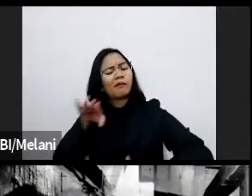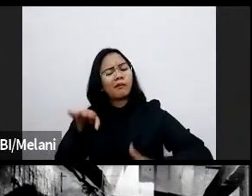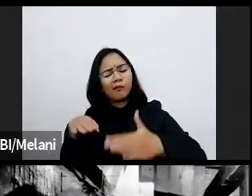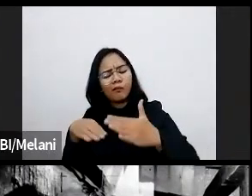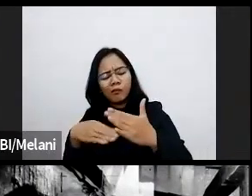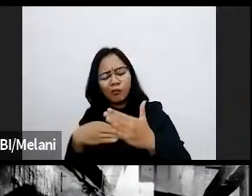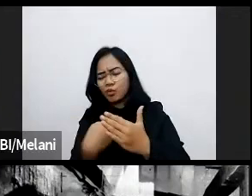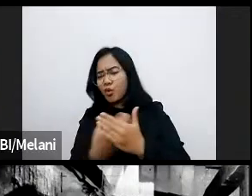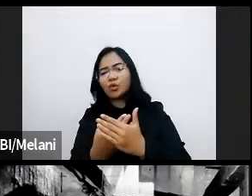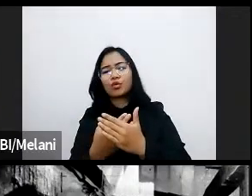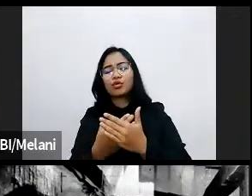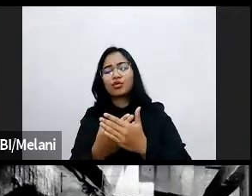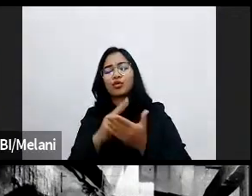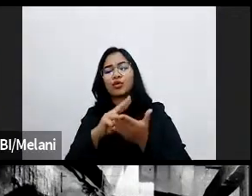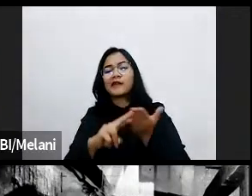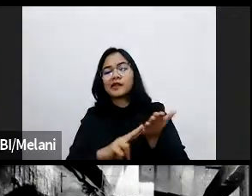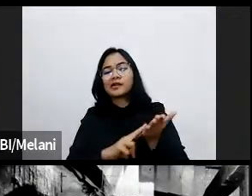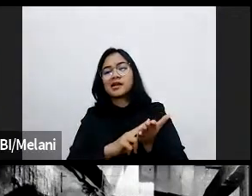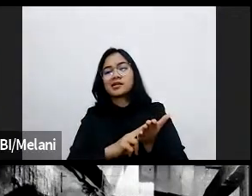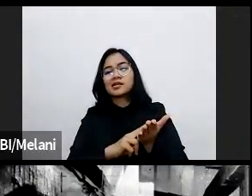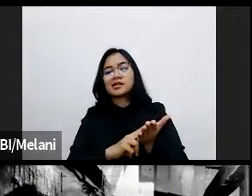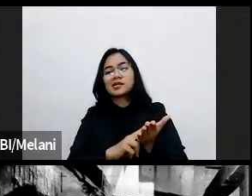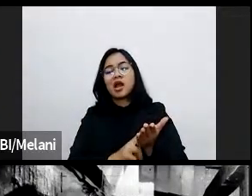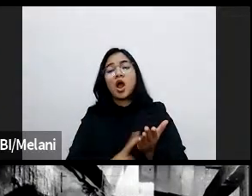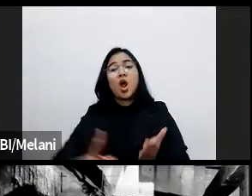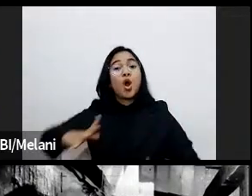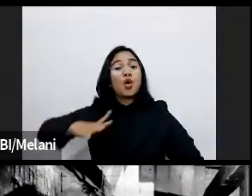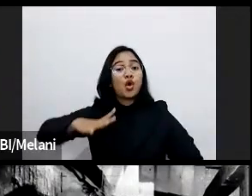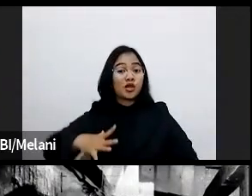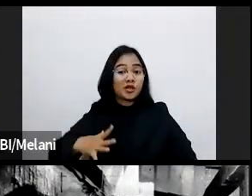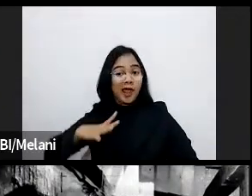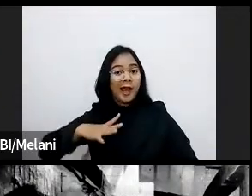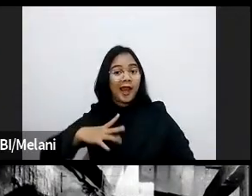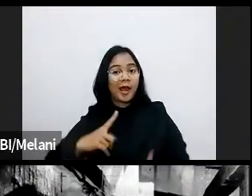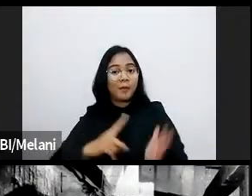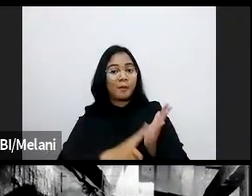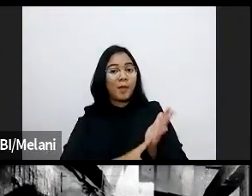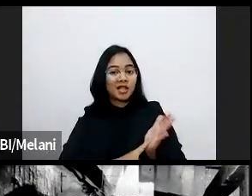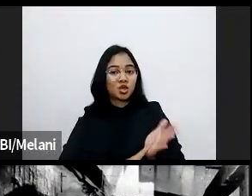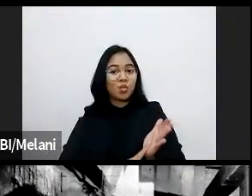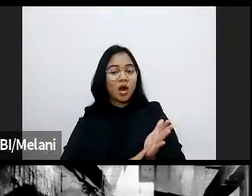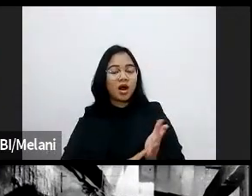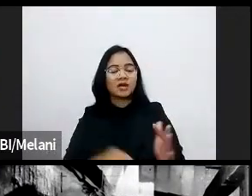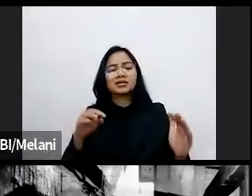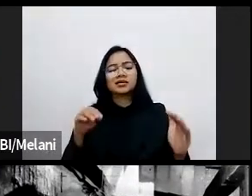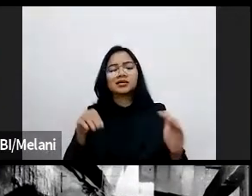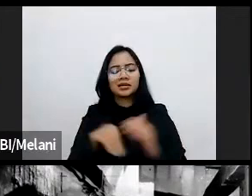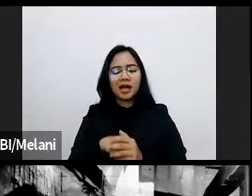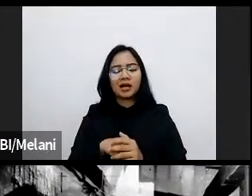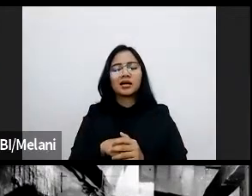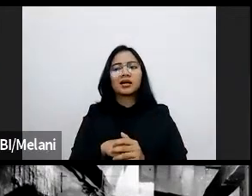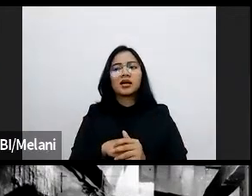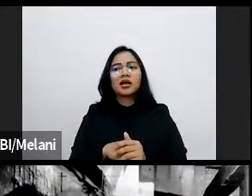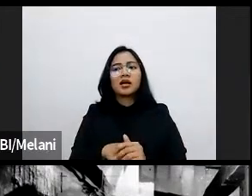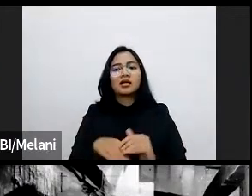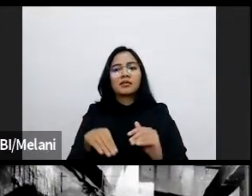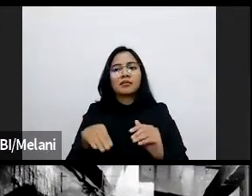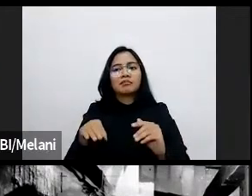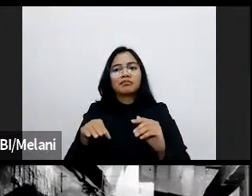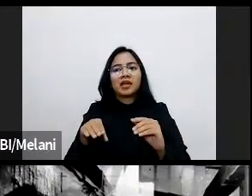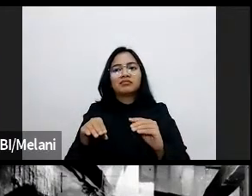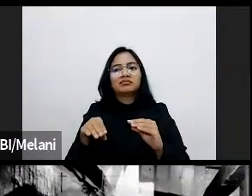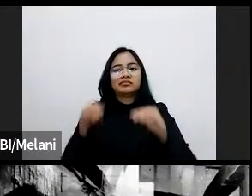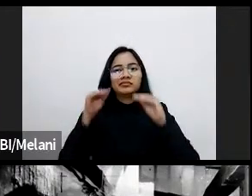Mahasiswa termasuk juga tenaga kependidikan. kesehatan seperti itu. Jadi memang